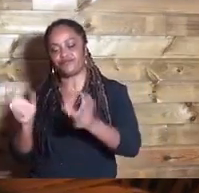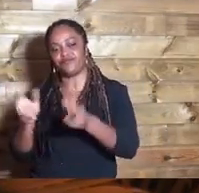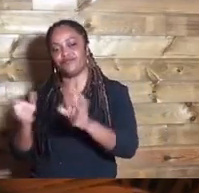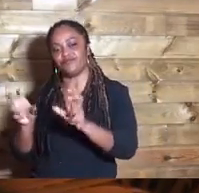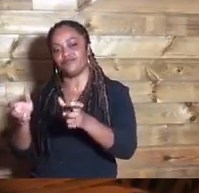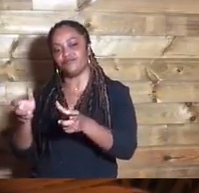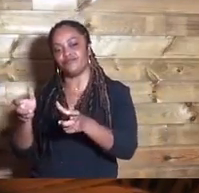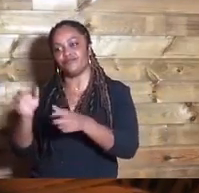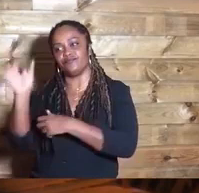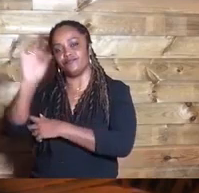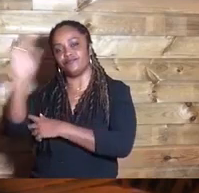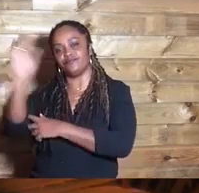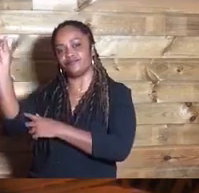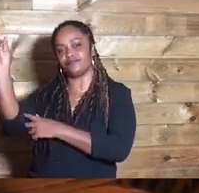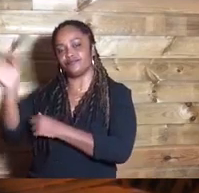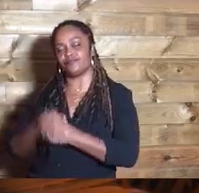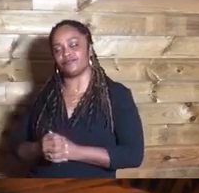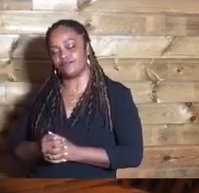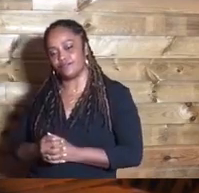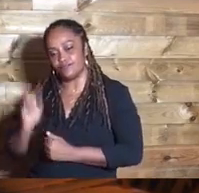on a écouté la radio,